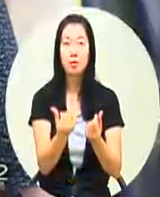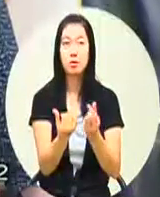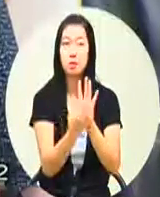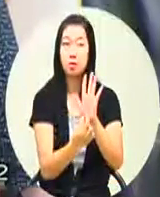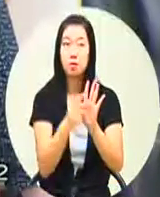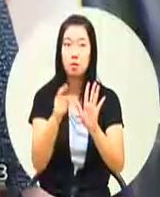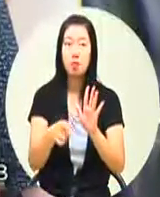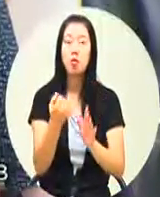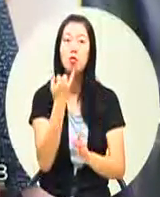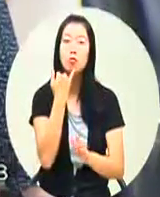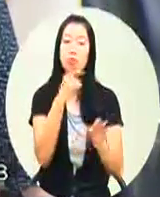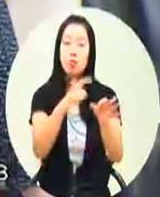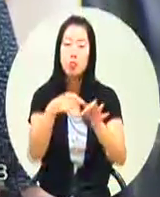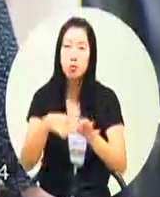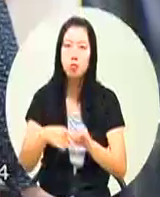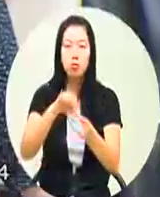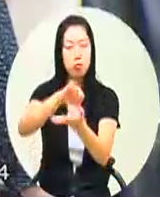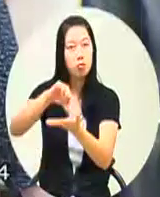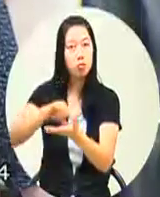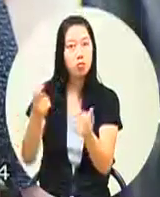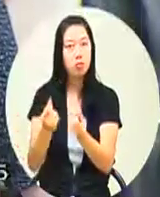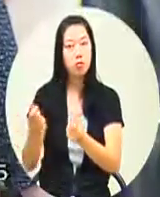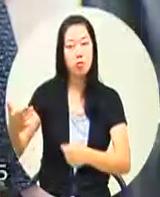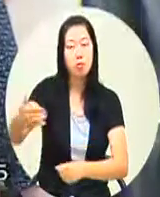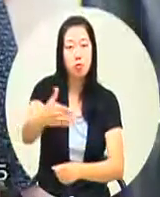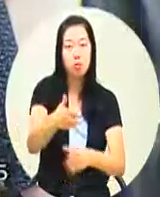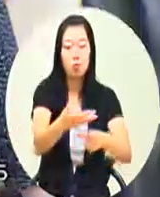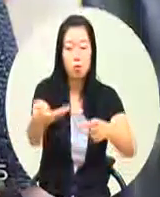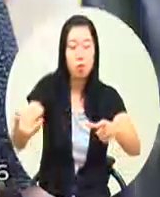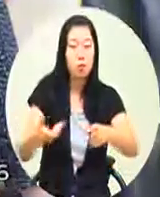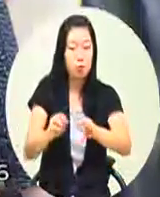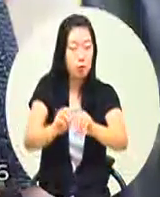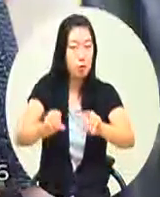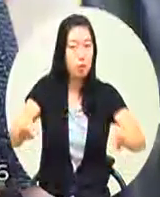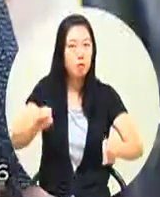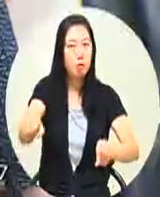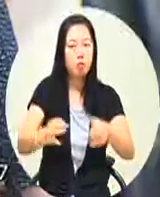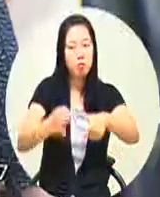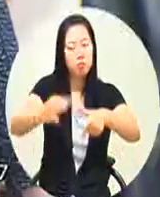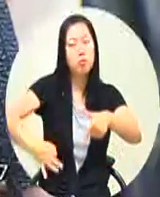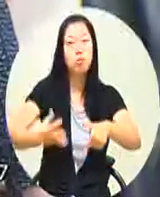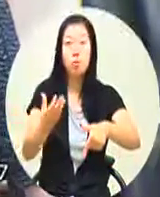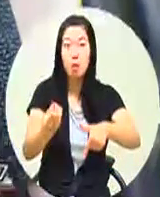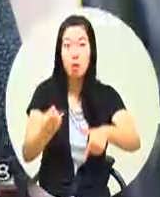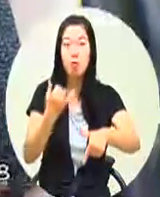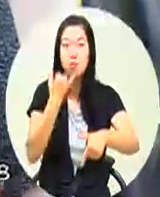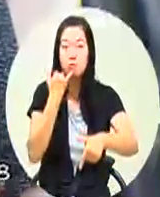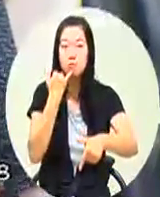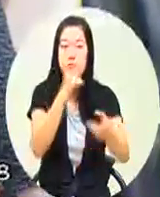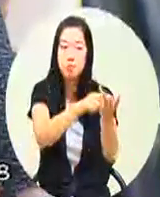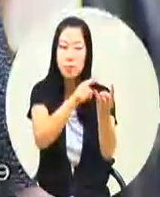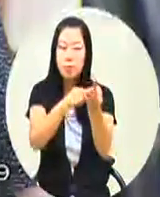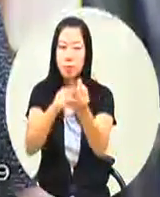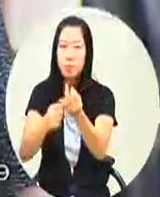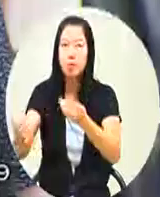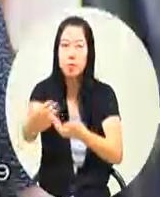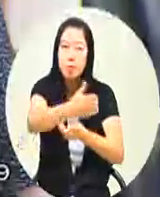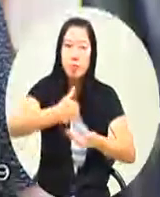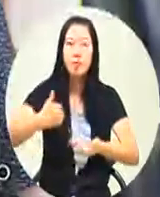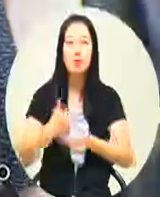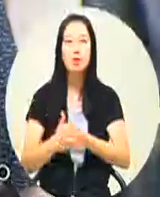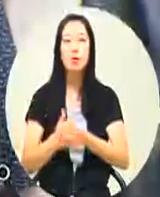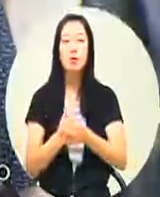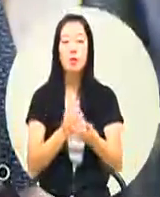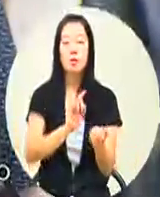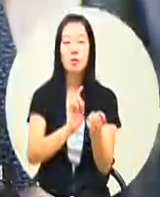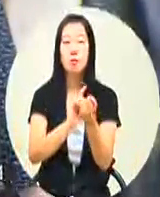产业价值的，像有些渔温地、渔温阿地，好，那这些呢，你就必须去推这样的一个绿电。我并